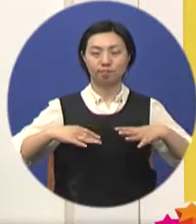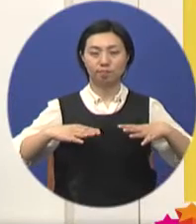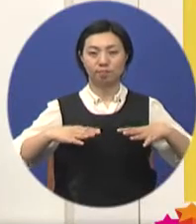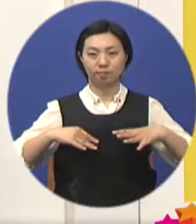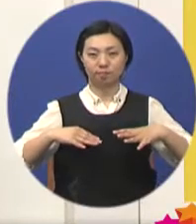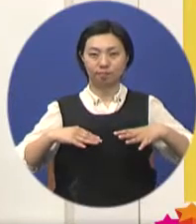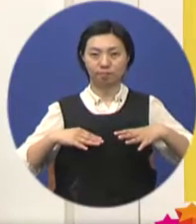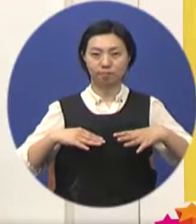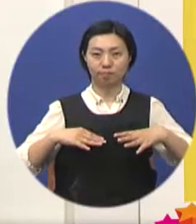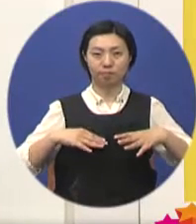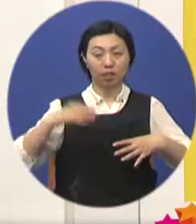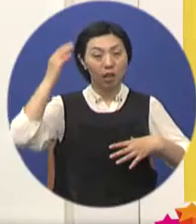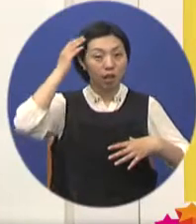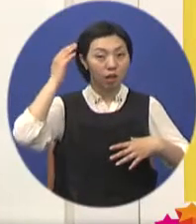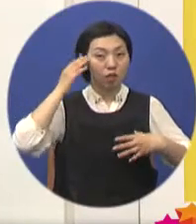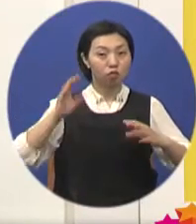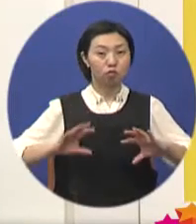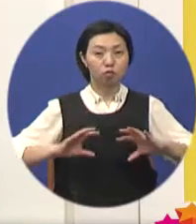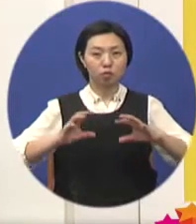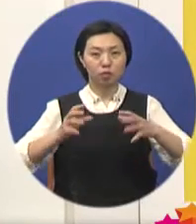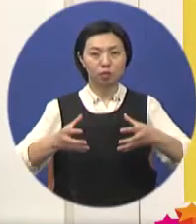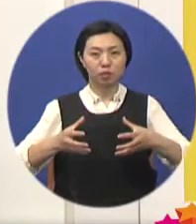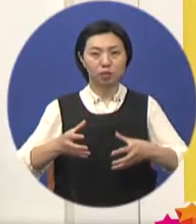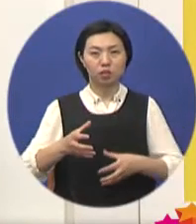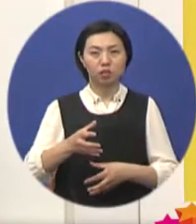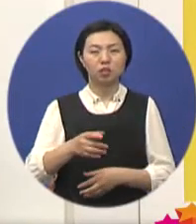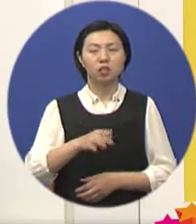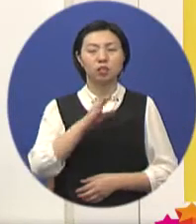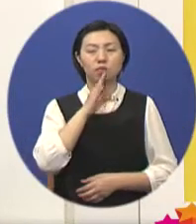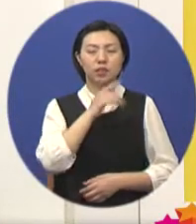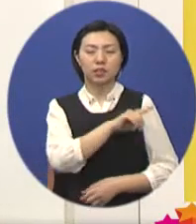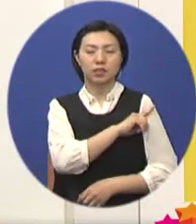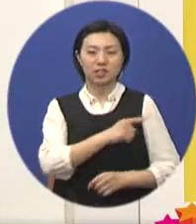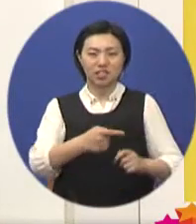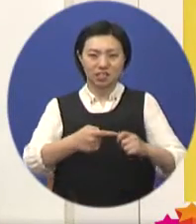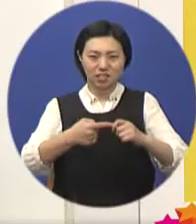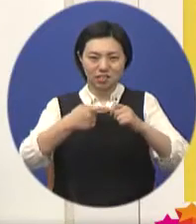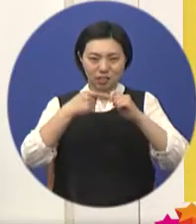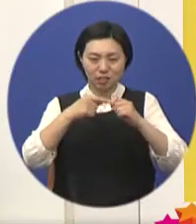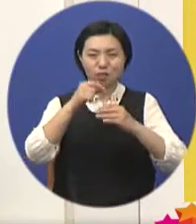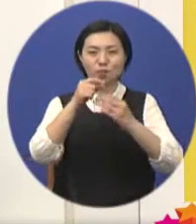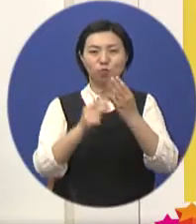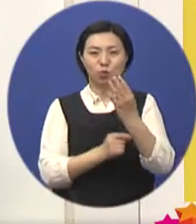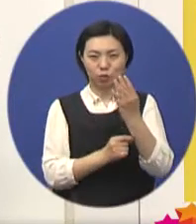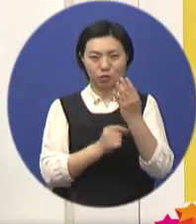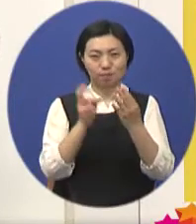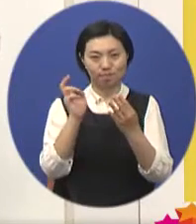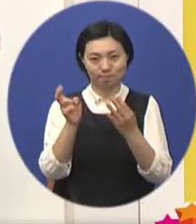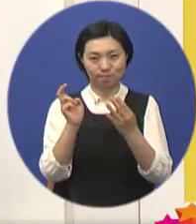이제 뭐 대한민국에서 뭐 명품 프로가 되지 않았나 싶어요. 그렇습니다. 네,